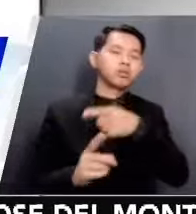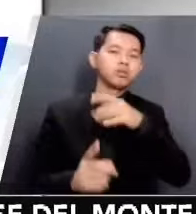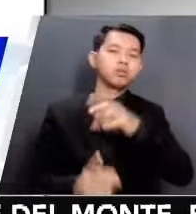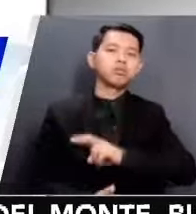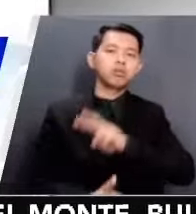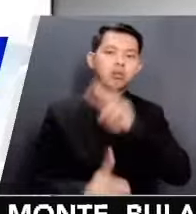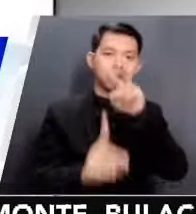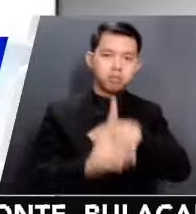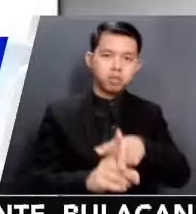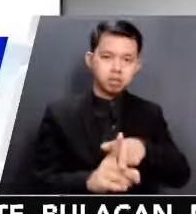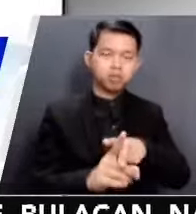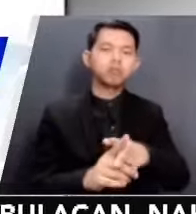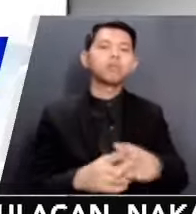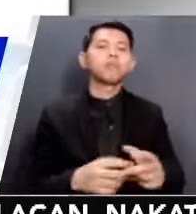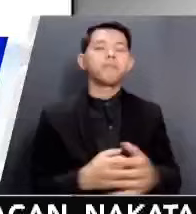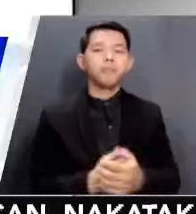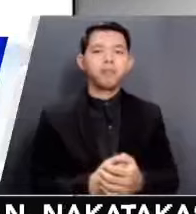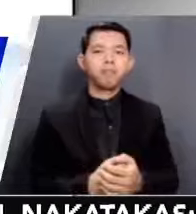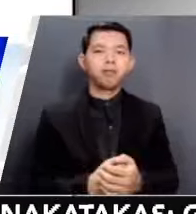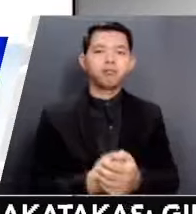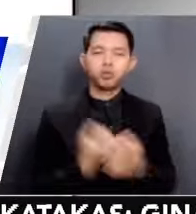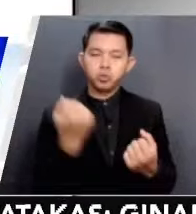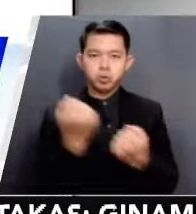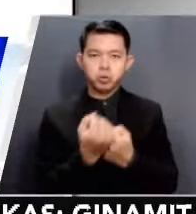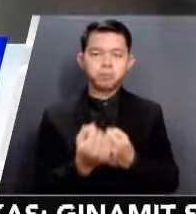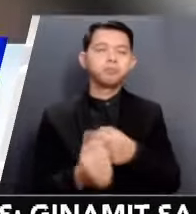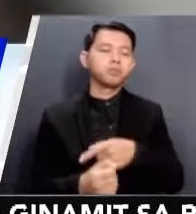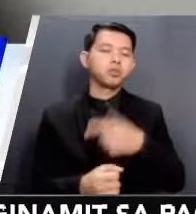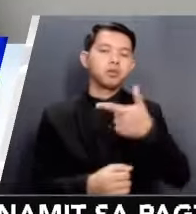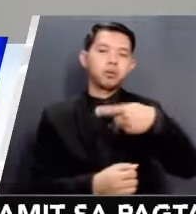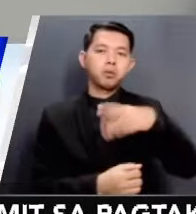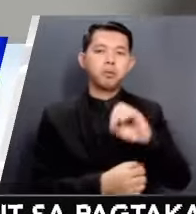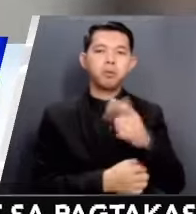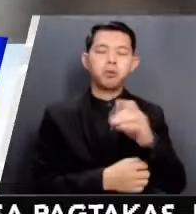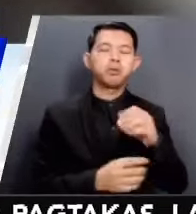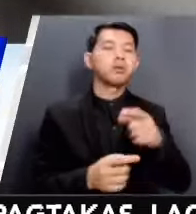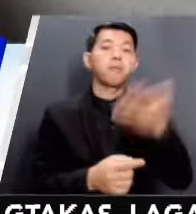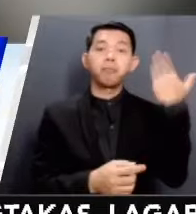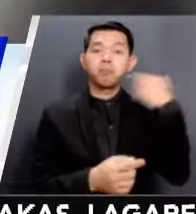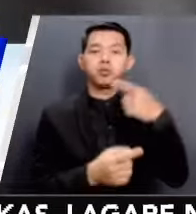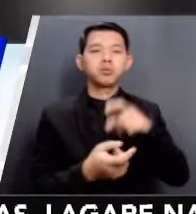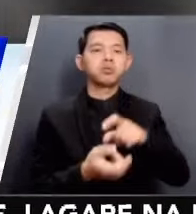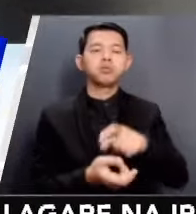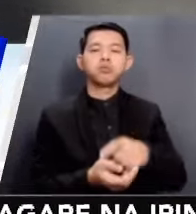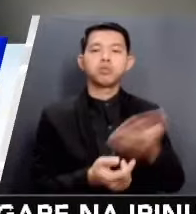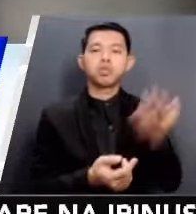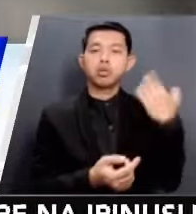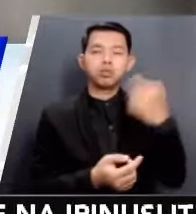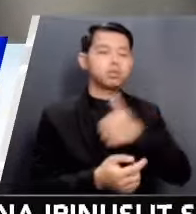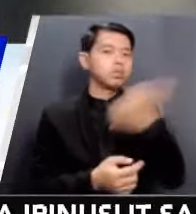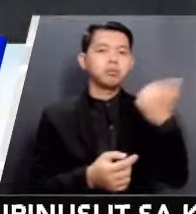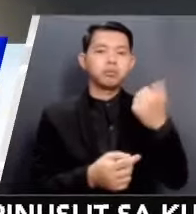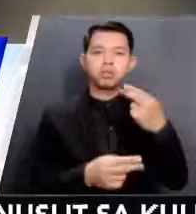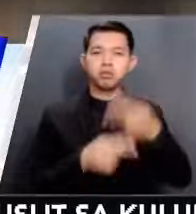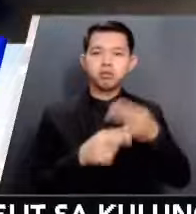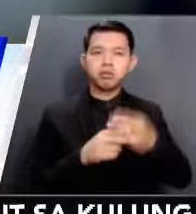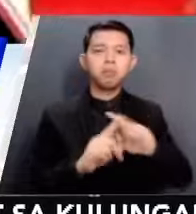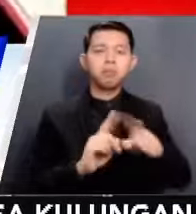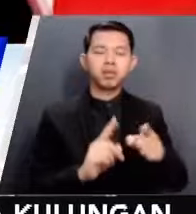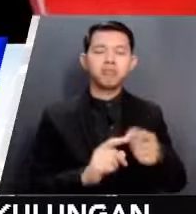ng Complex na dating hongsheng gaming technology ang pangalan ang hongsheng gaming technology ni Ridin nng February